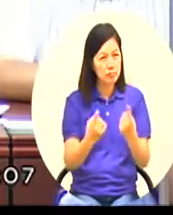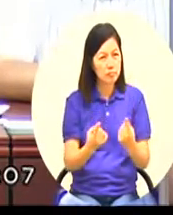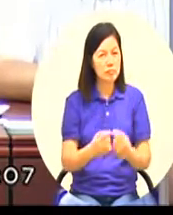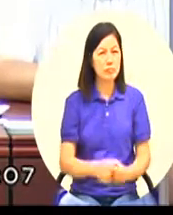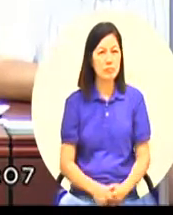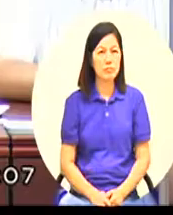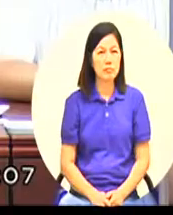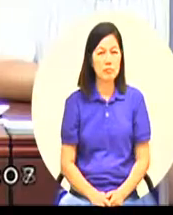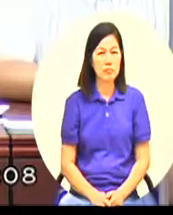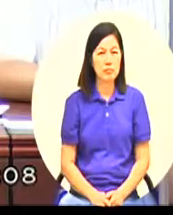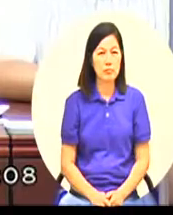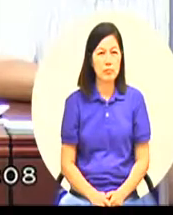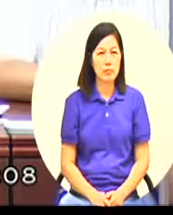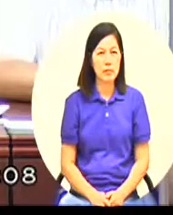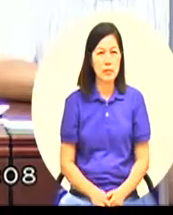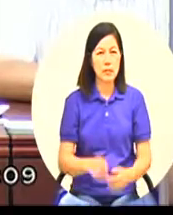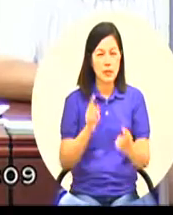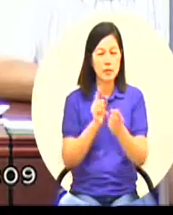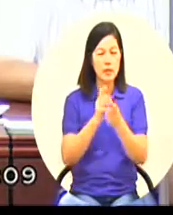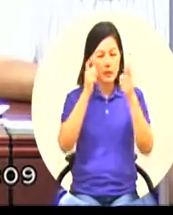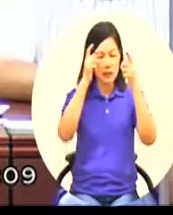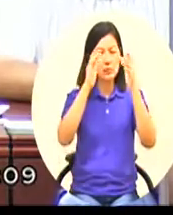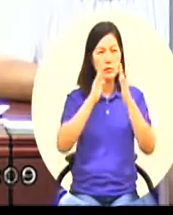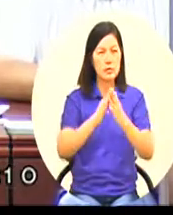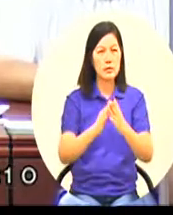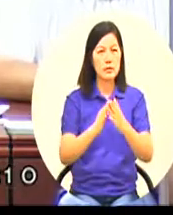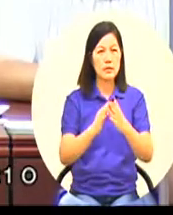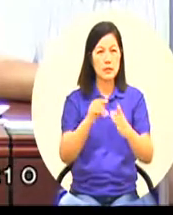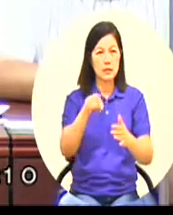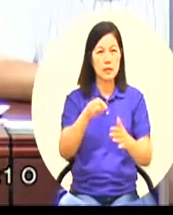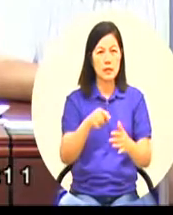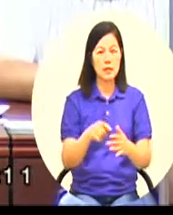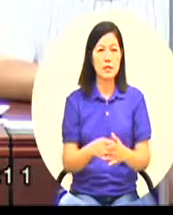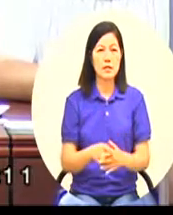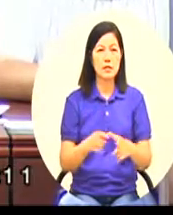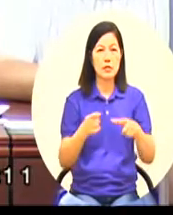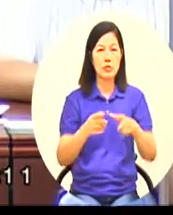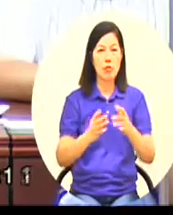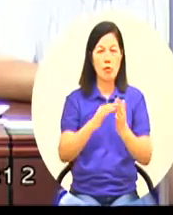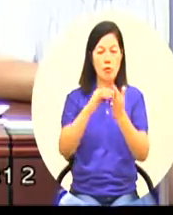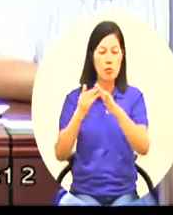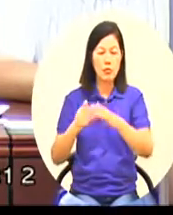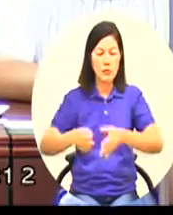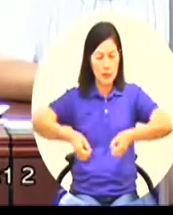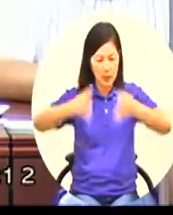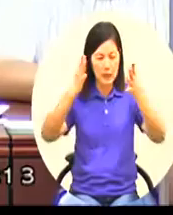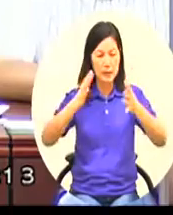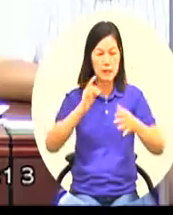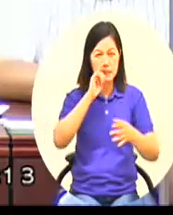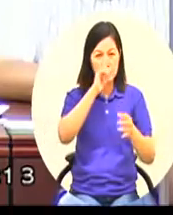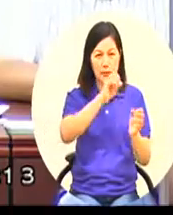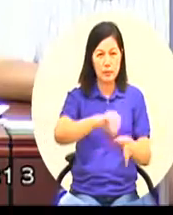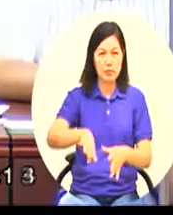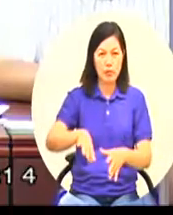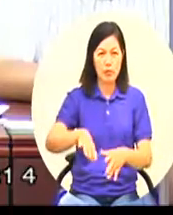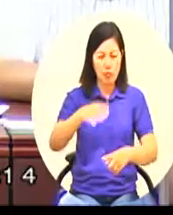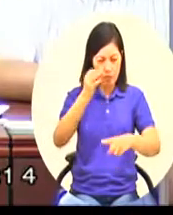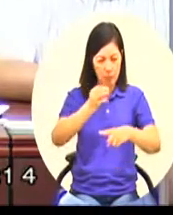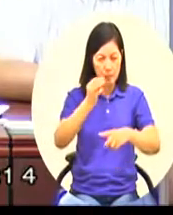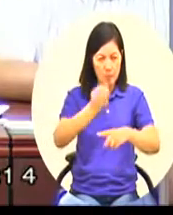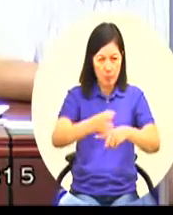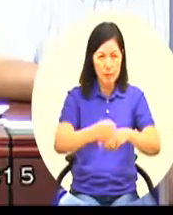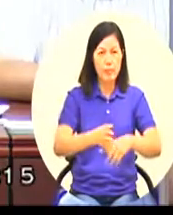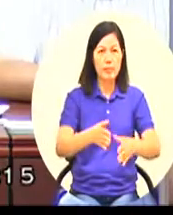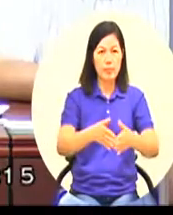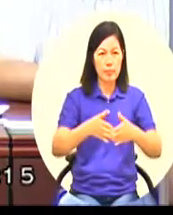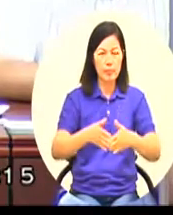两个厂讲，对于高雄市的这些公寓大厦的这些的垃圾一定要用最优惠的，它有一个